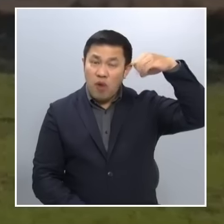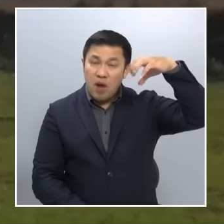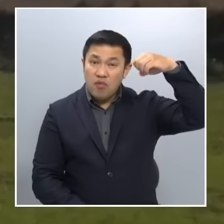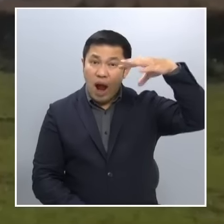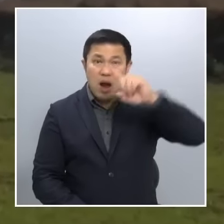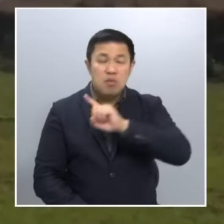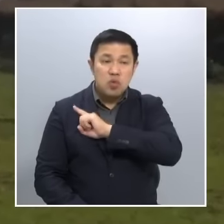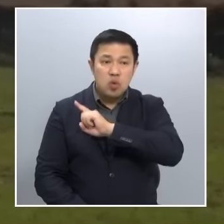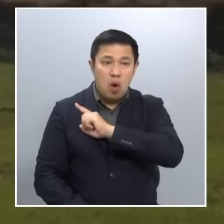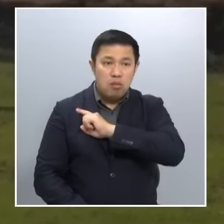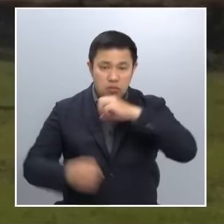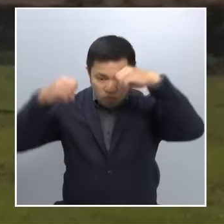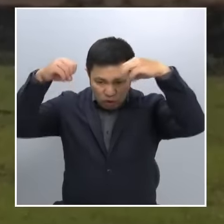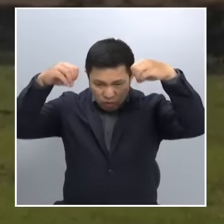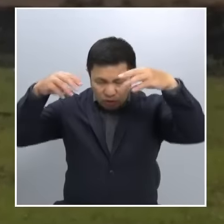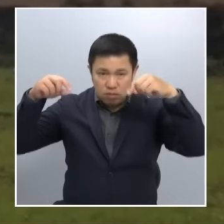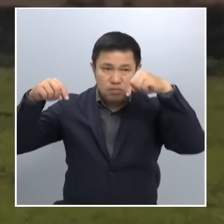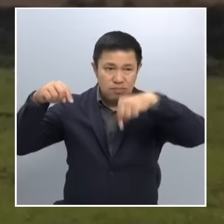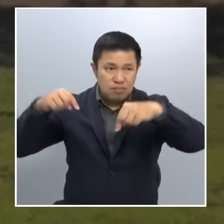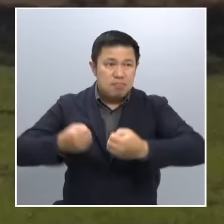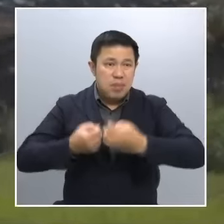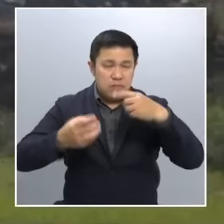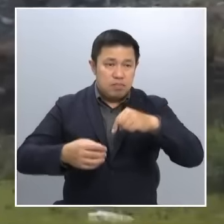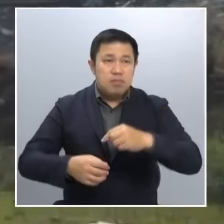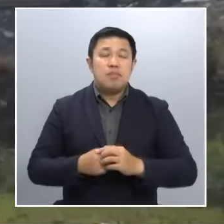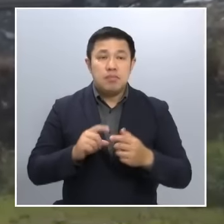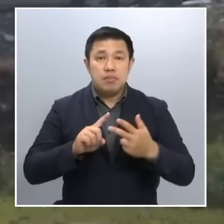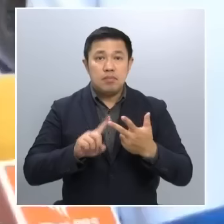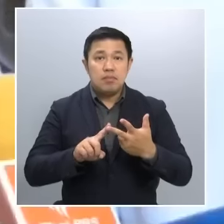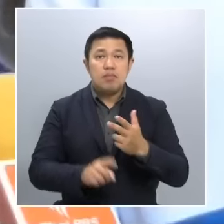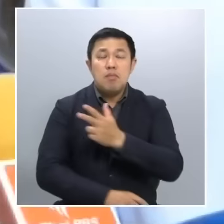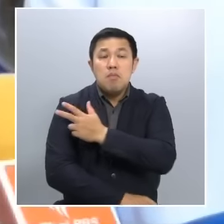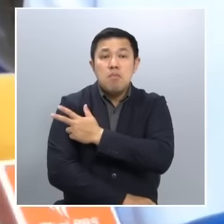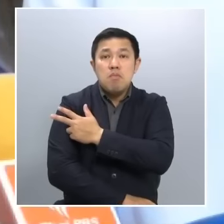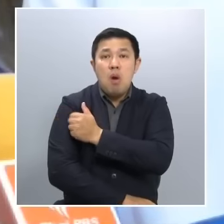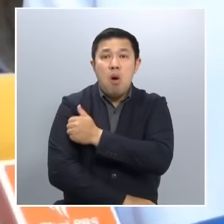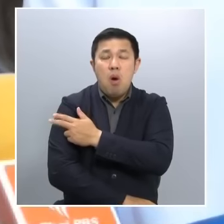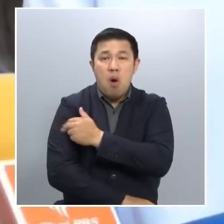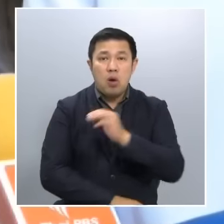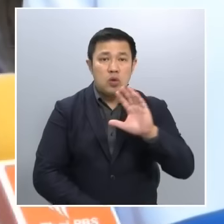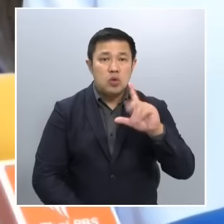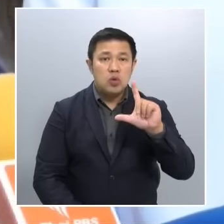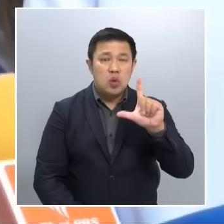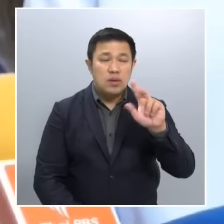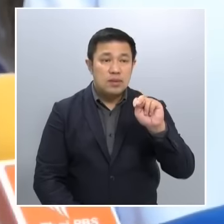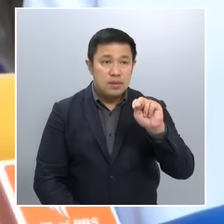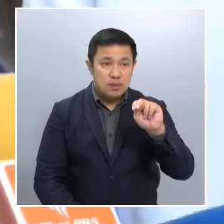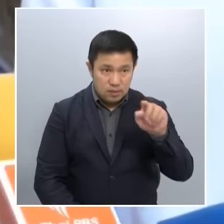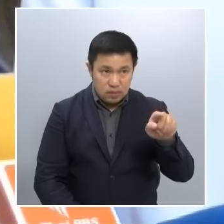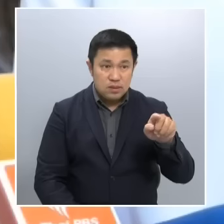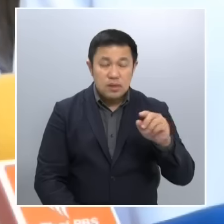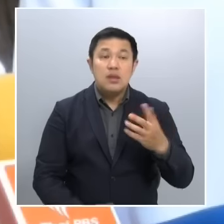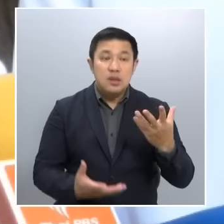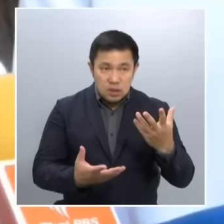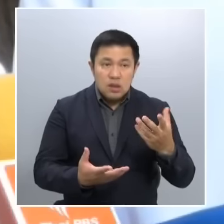สว่างบริเวณที่เกิดเหตุด้วยขณะที่คุณหมอชนน่านศรีแก้วรัฐมนตรีว่าการกระทรวงสาธารณสุขก็ส่งทีมนักจิตวิทยาล